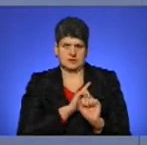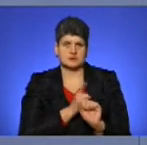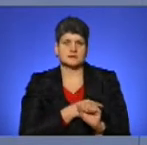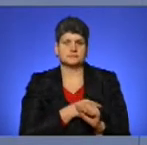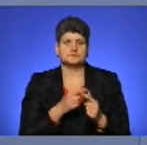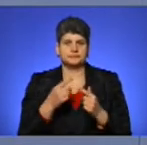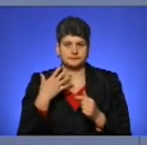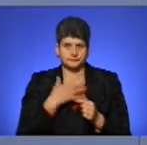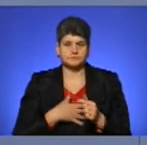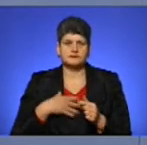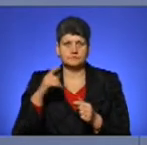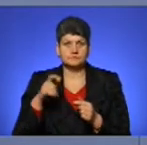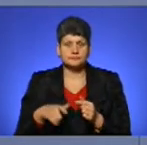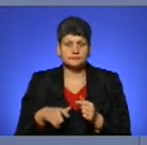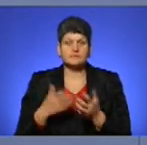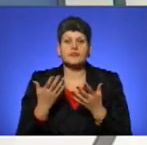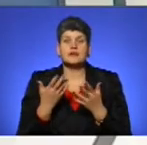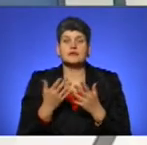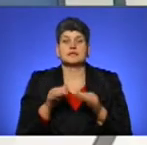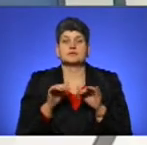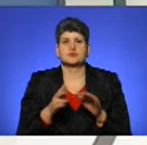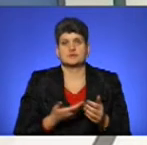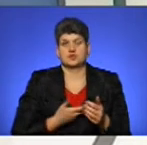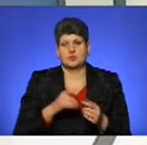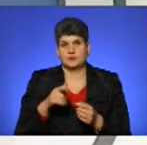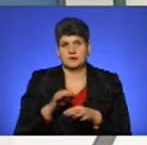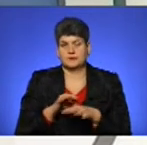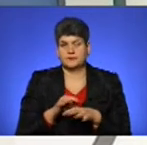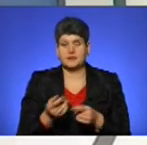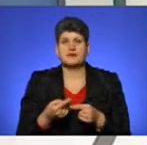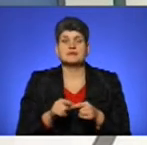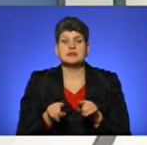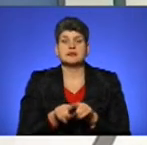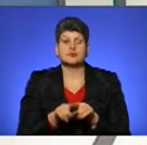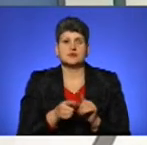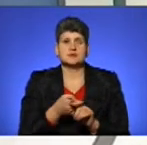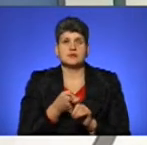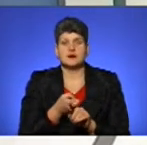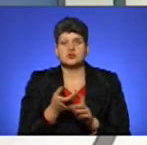Від того, як який спосіб життя людина веде. Це також залежить від